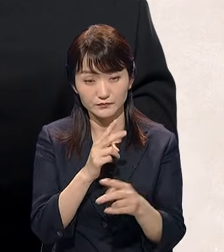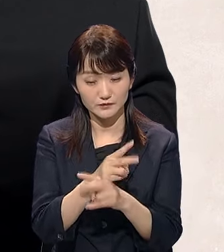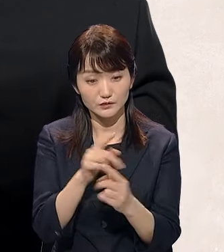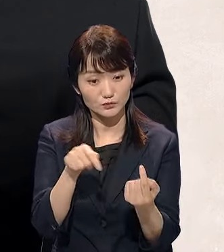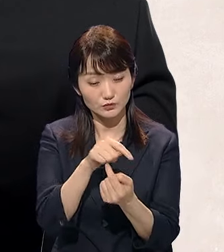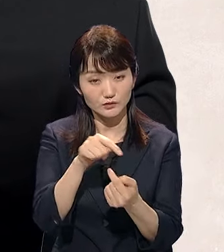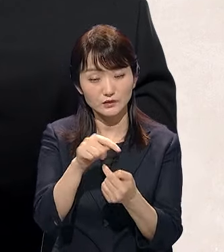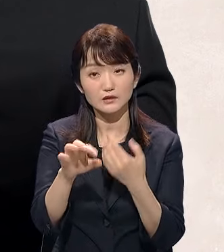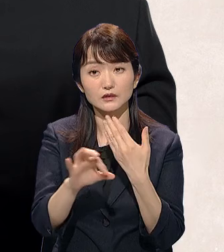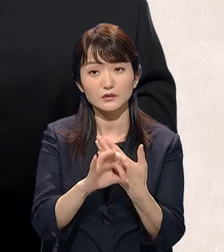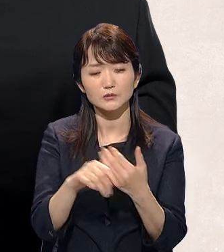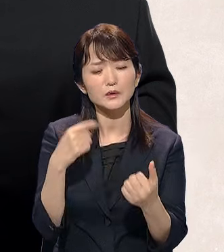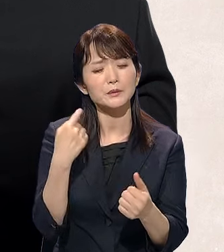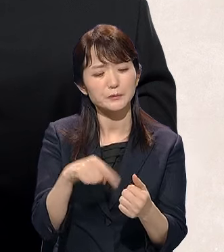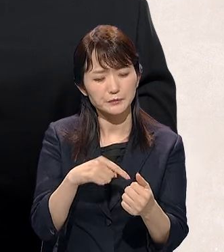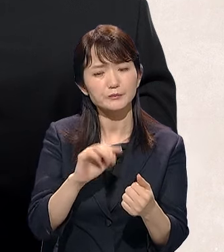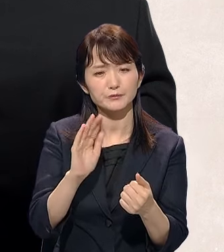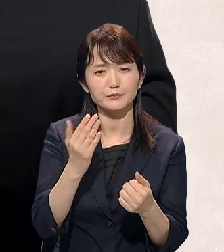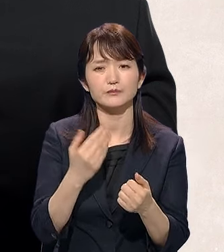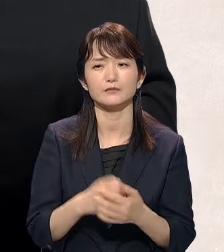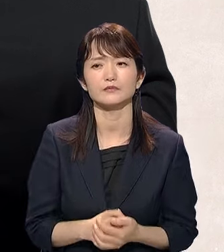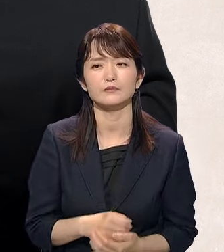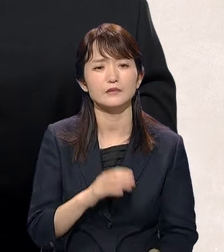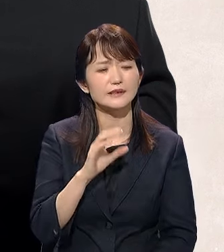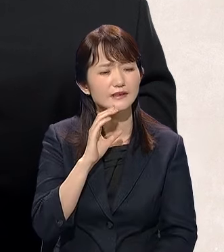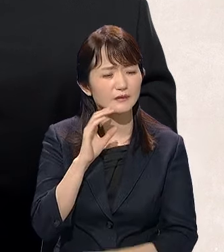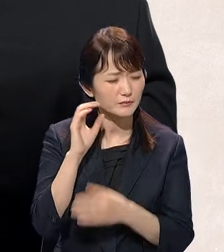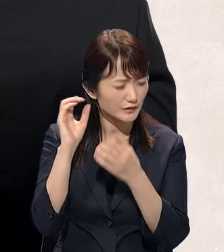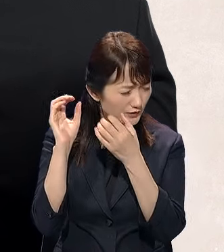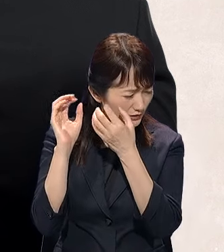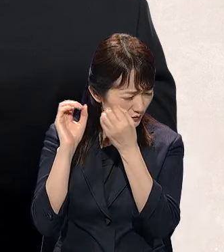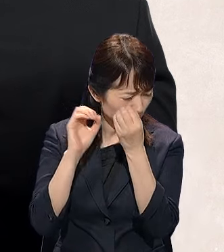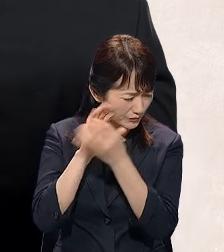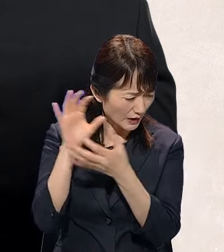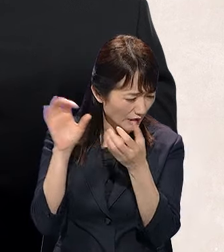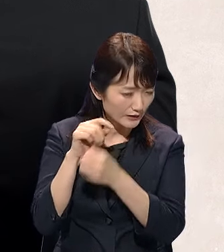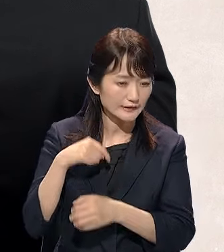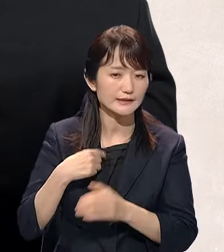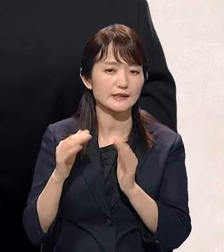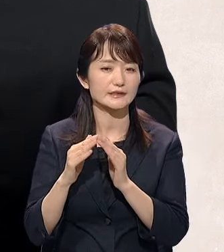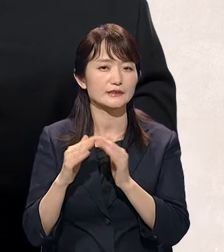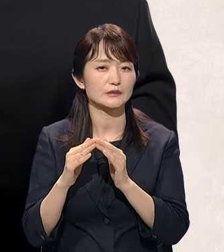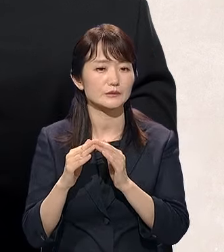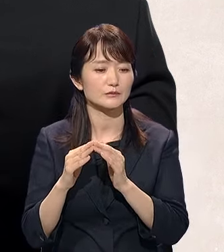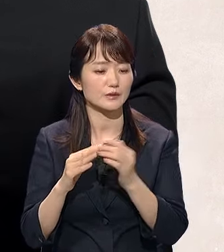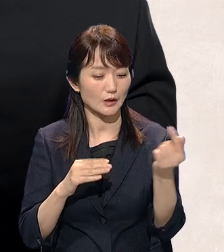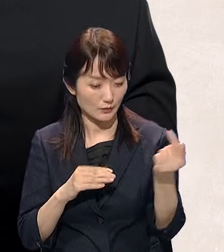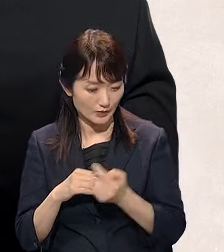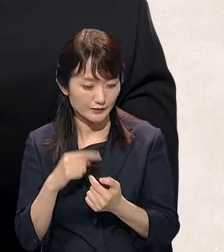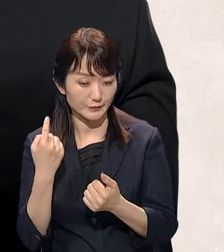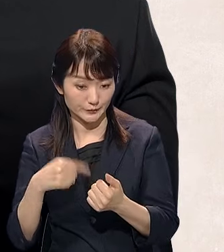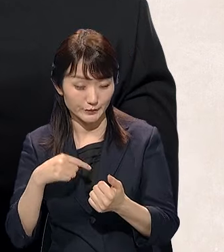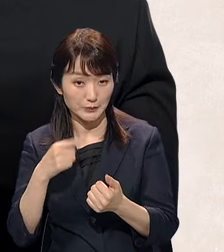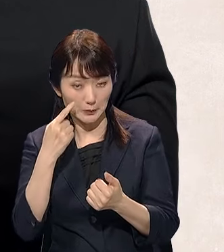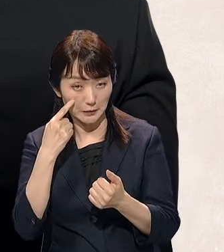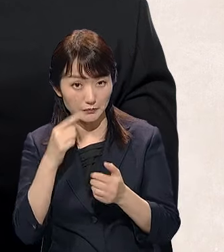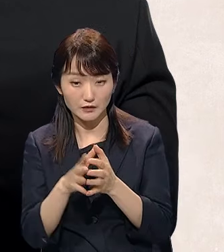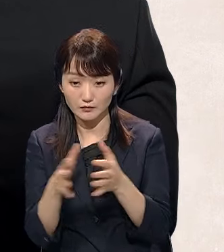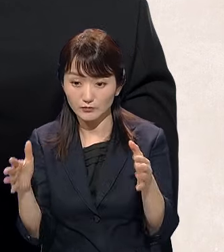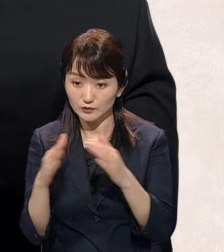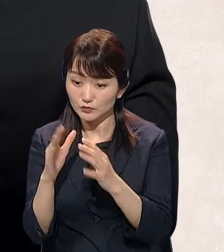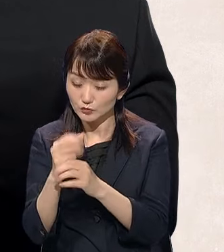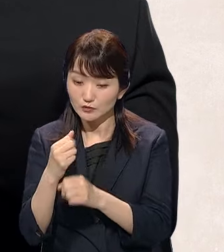교육을 받아야 될 것 같다. 근데 카페 는 시끄러우니까 자기 집에서 교육을 받자라고 얘기를 하면서 아파트